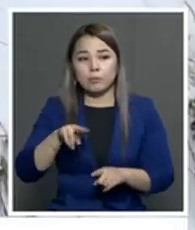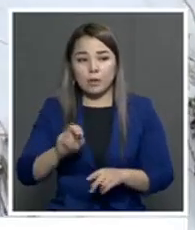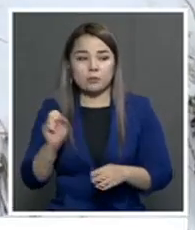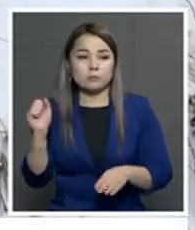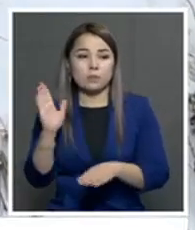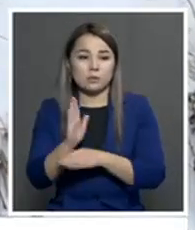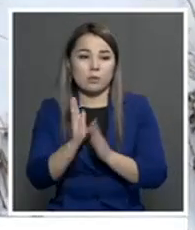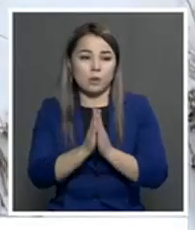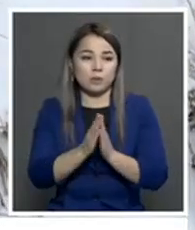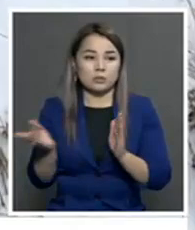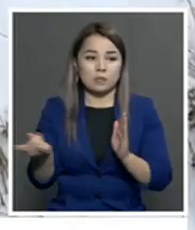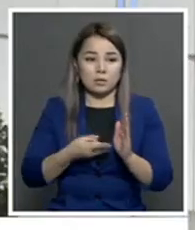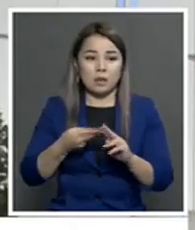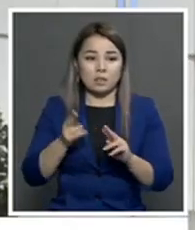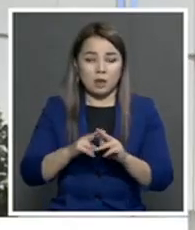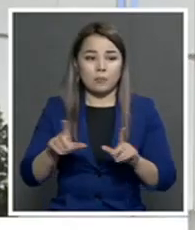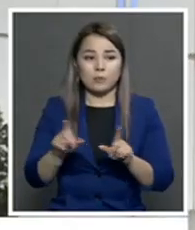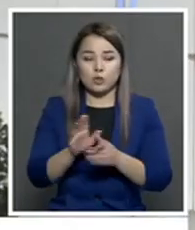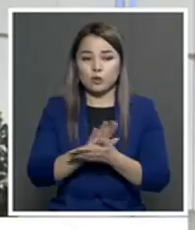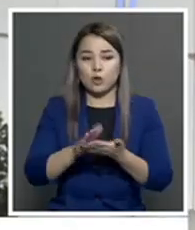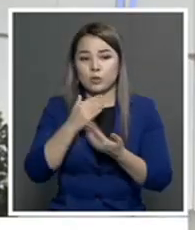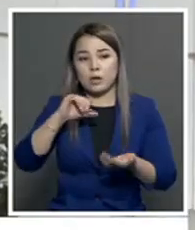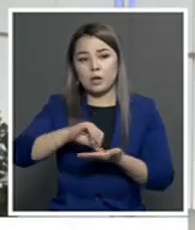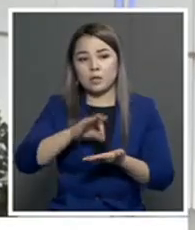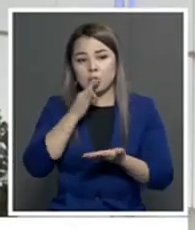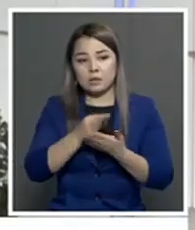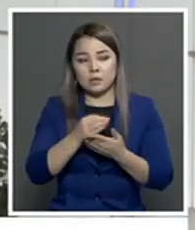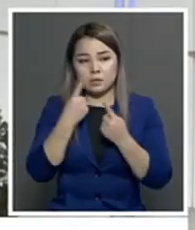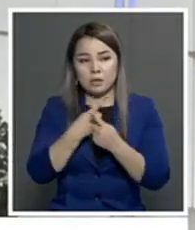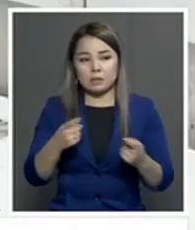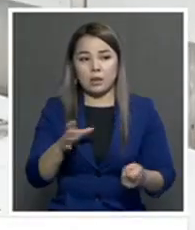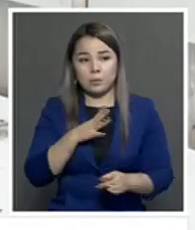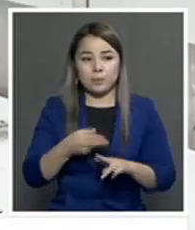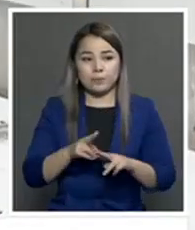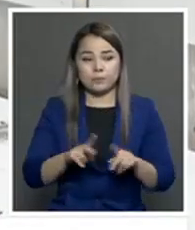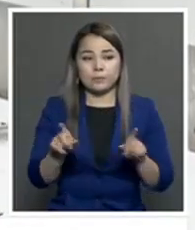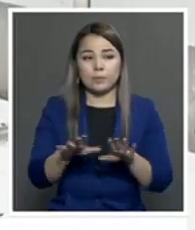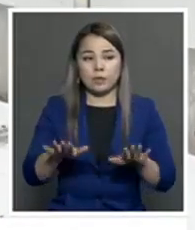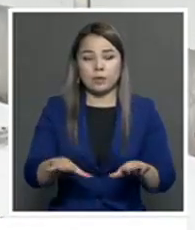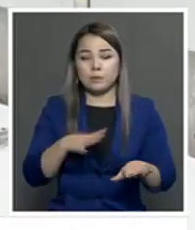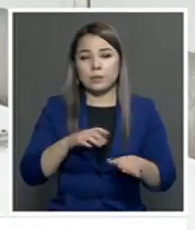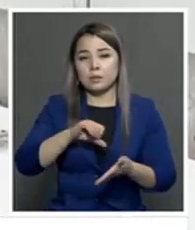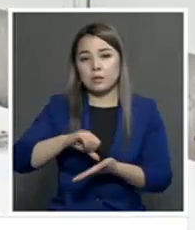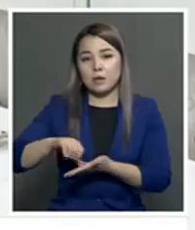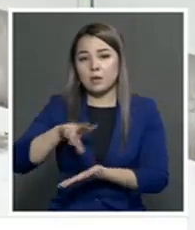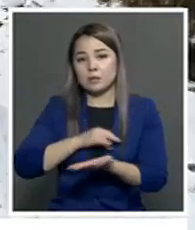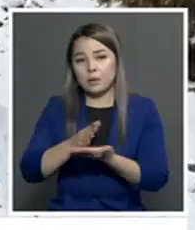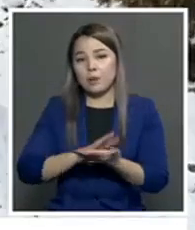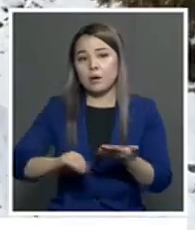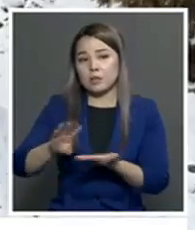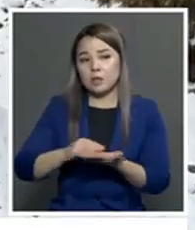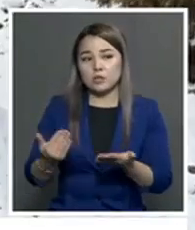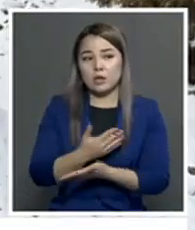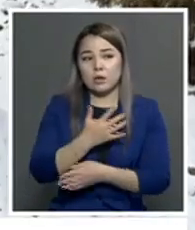кестірген. Алайда сауда үйінің басшылығы бұған еш қатысымыз жоқ деп ақпарат таратты. Дүкен алдында мердігер компания қызметкерлері қайтадан